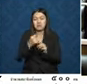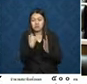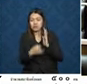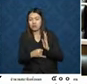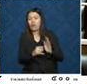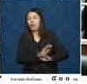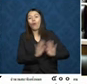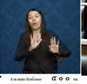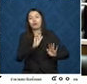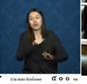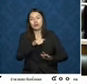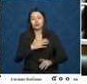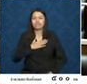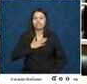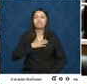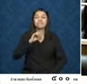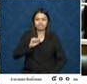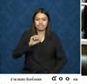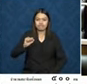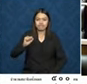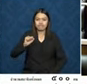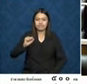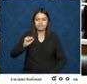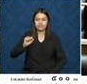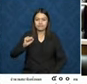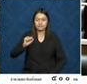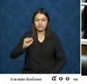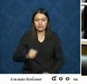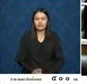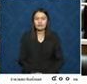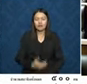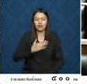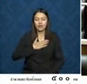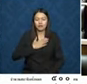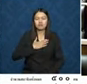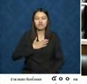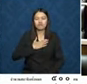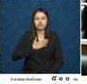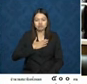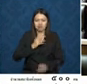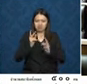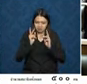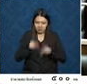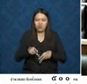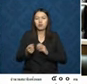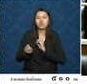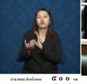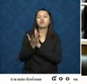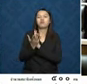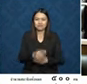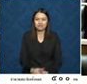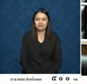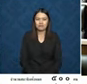ฉันในฐานะผู้แทนของประชาชนและเป็นหนึ่งในผู้สูญเสียที่ได้รับผลกระทบโดยตร